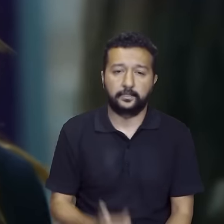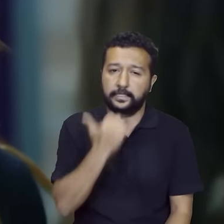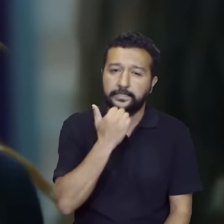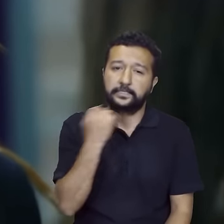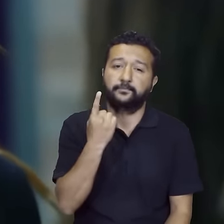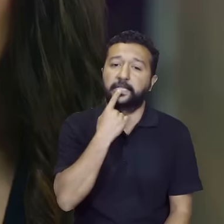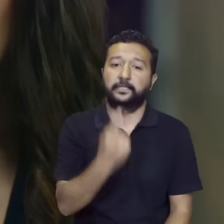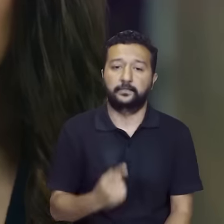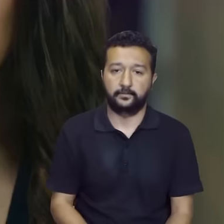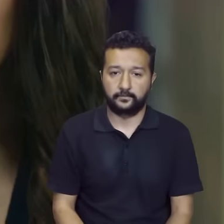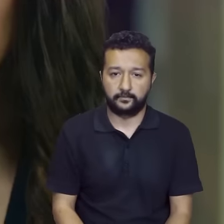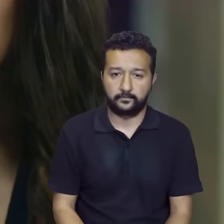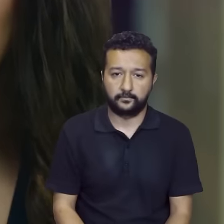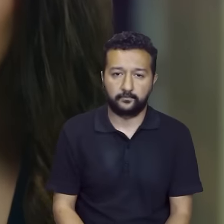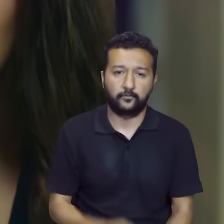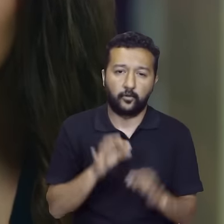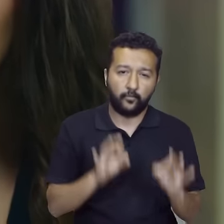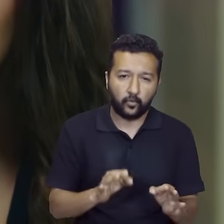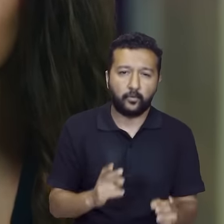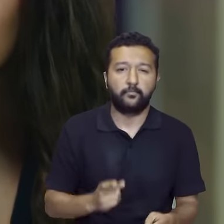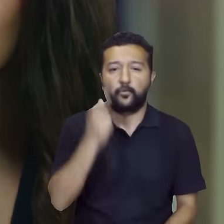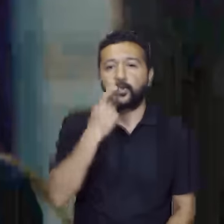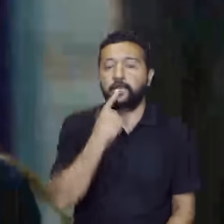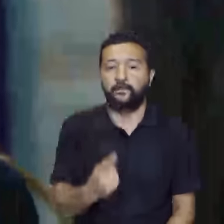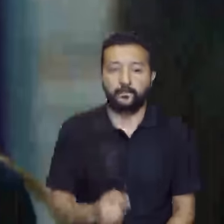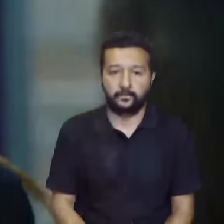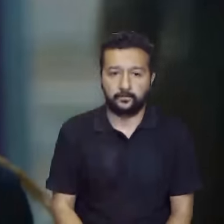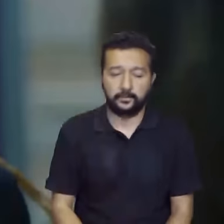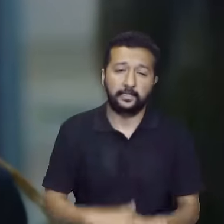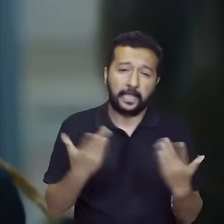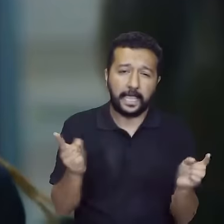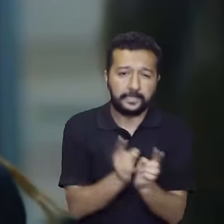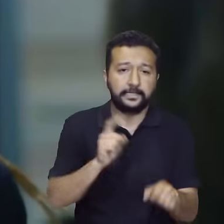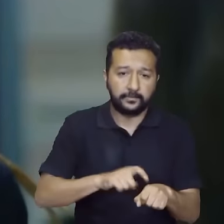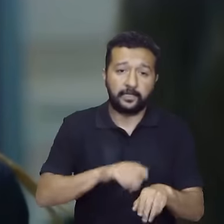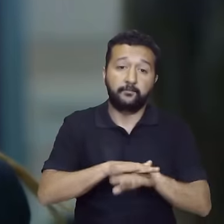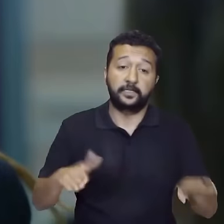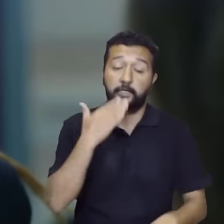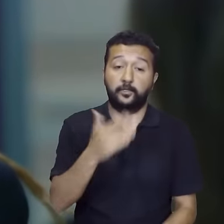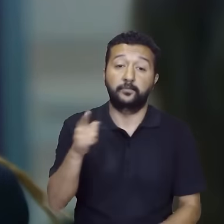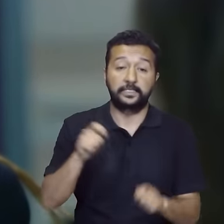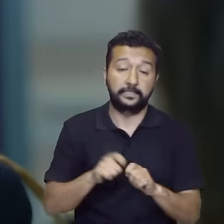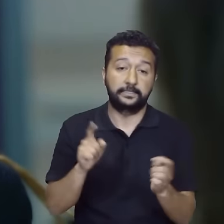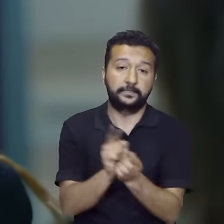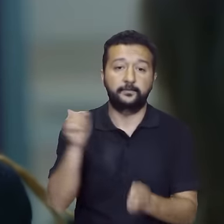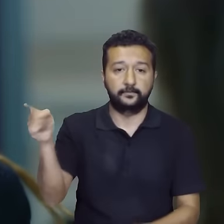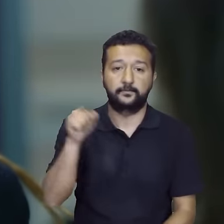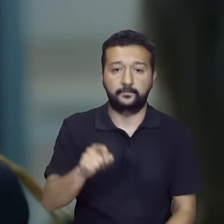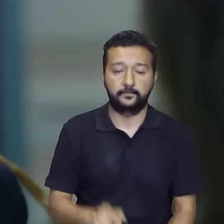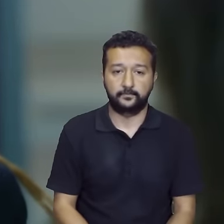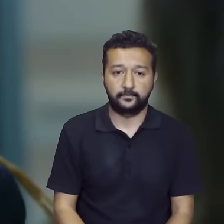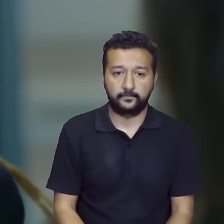Geçici bir şey dedi. Bu ara boşluktayım dedi. Ve en kısa sürede bitireceğini söyledi bu ilişkiyi.